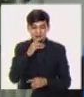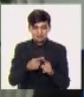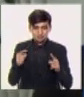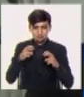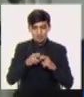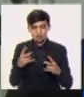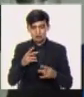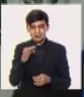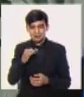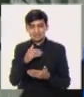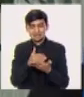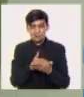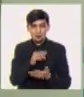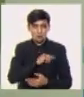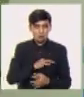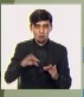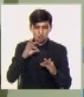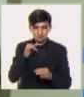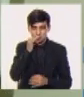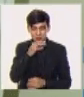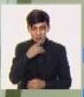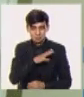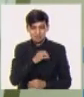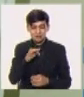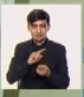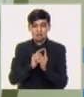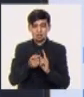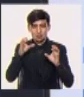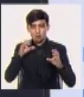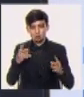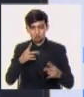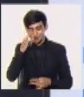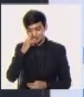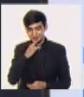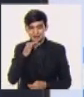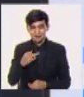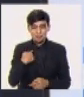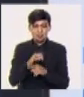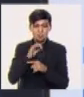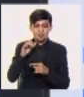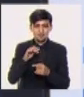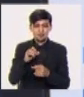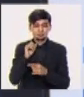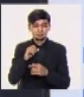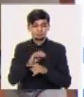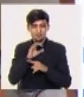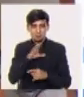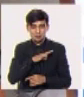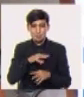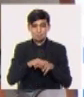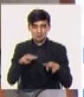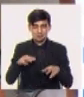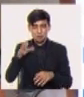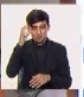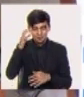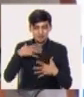позволяет работать системно, говорят в университете. Для этого нужны изменения в законодательстве Казахстана. Мы направили запросы в Министерство образования и